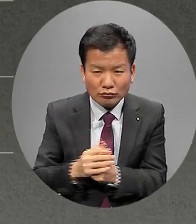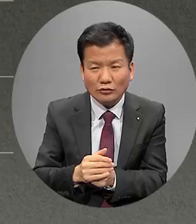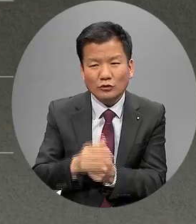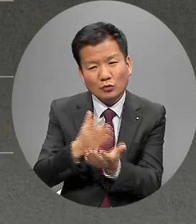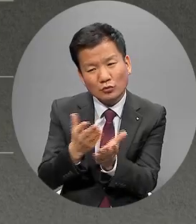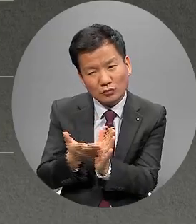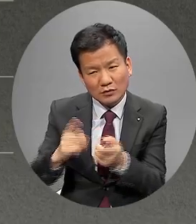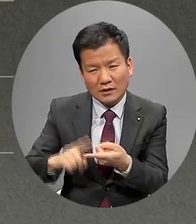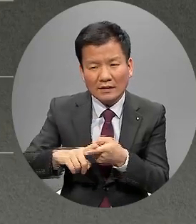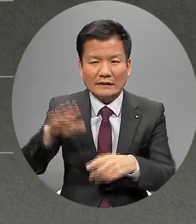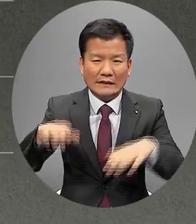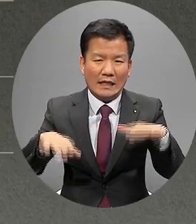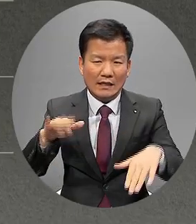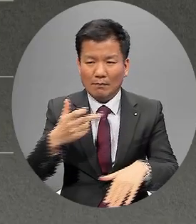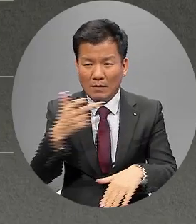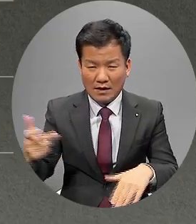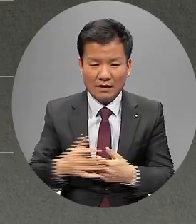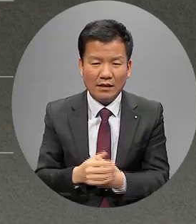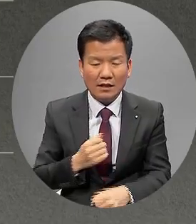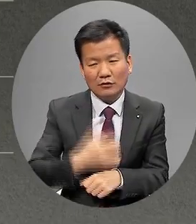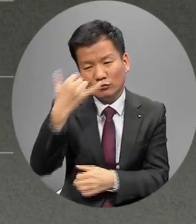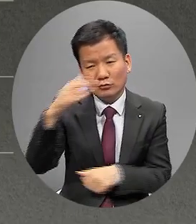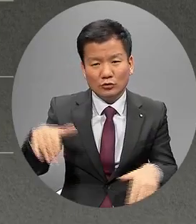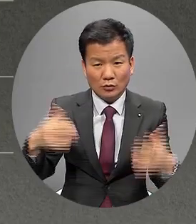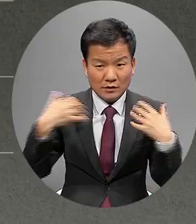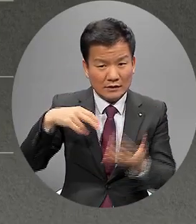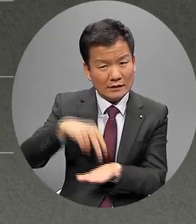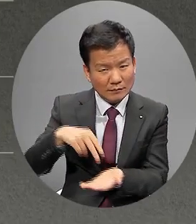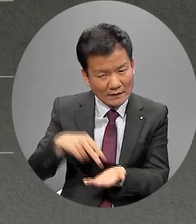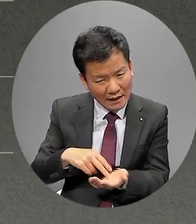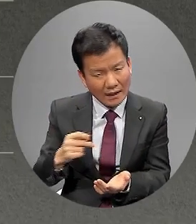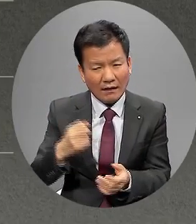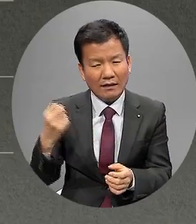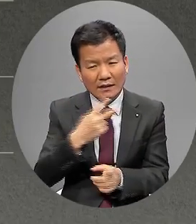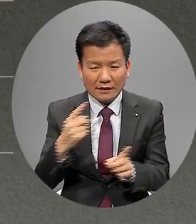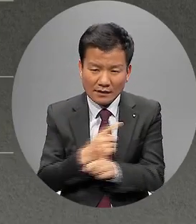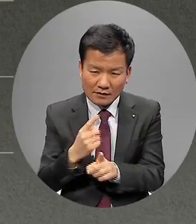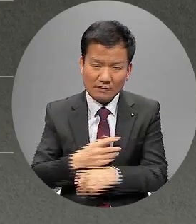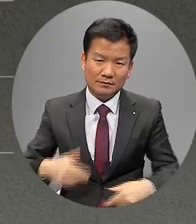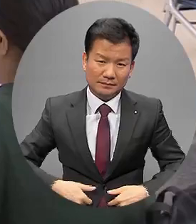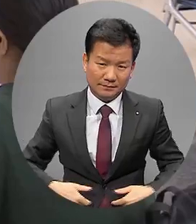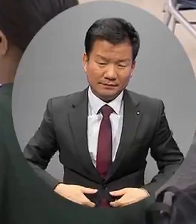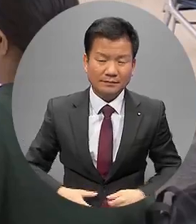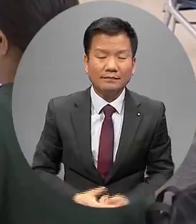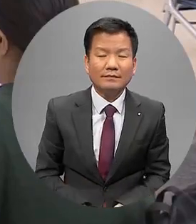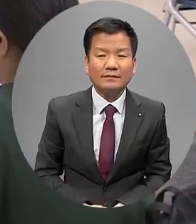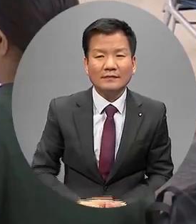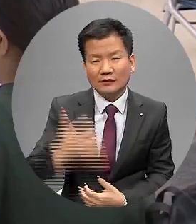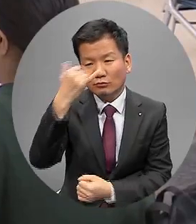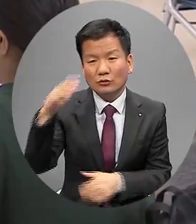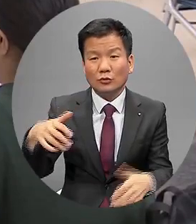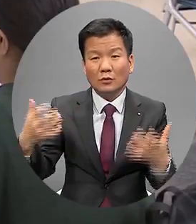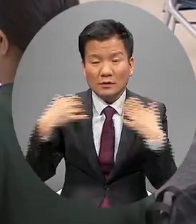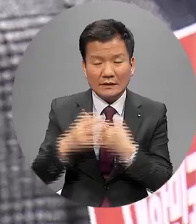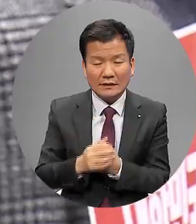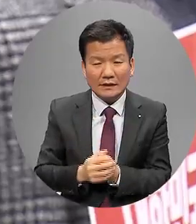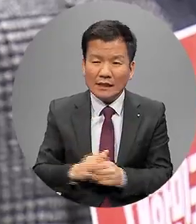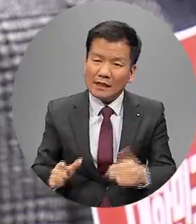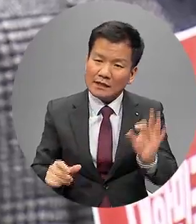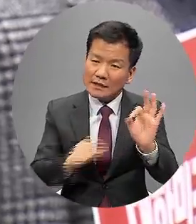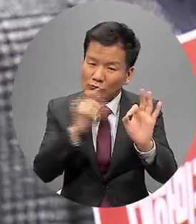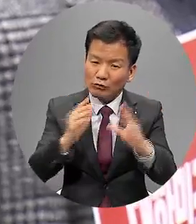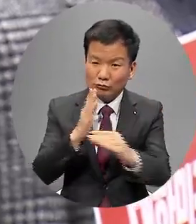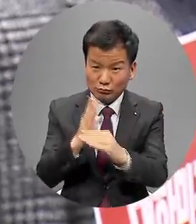등에서도 차이가 상당해 충청북도 입장에선 또 다른 개정안이 필요합니다 충청북도는 늦어도 이달